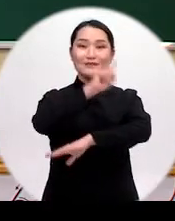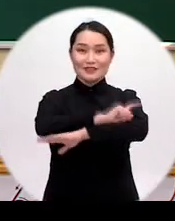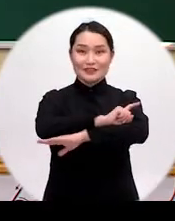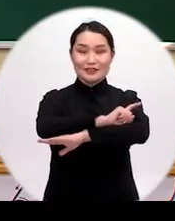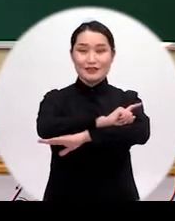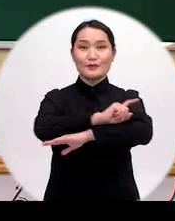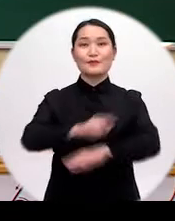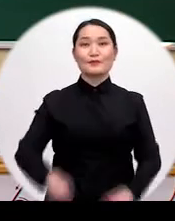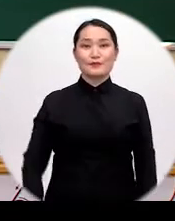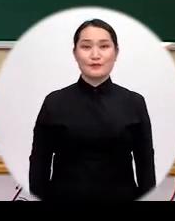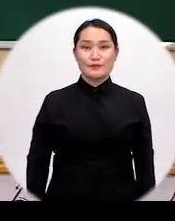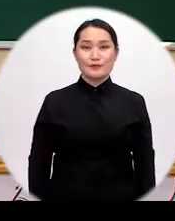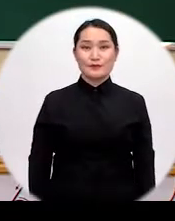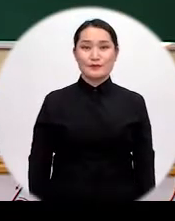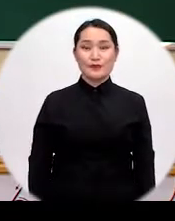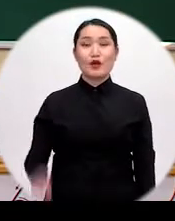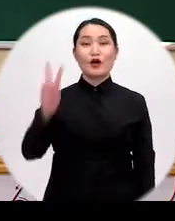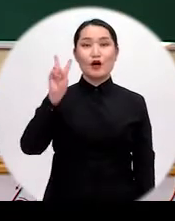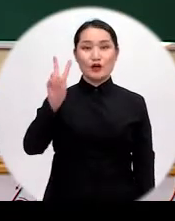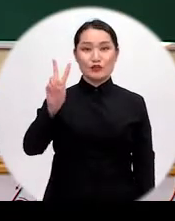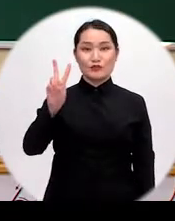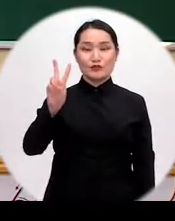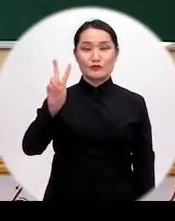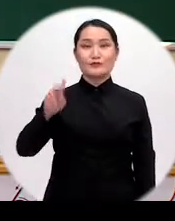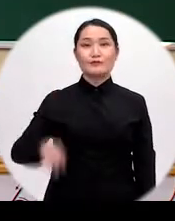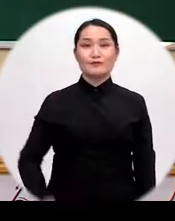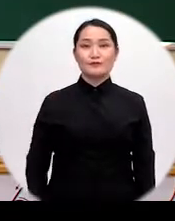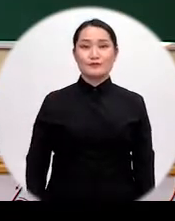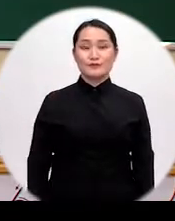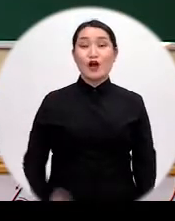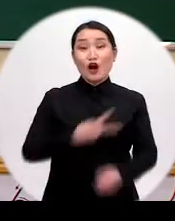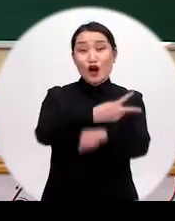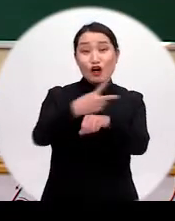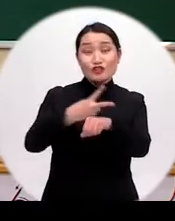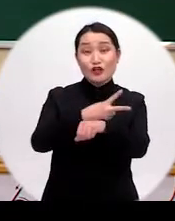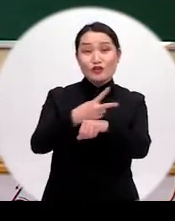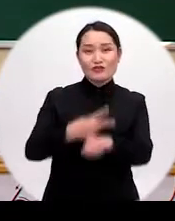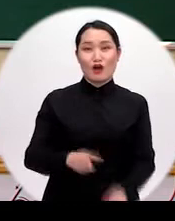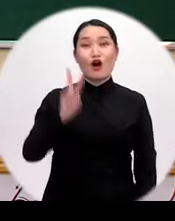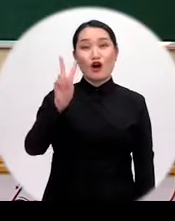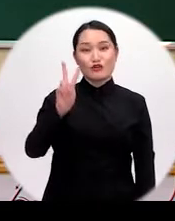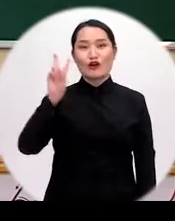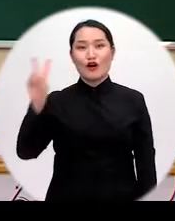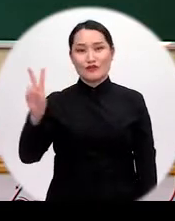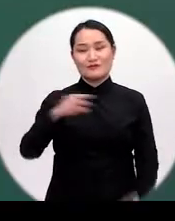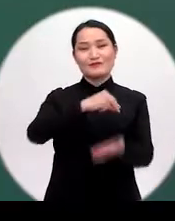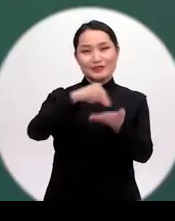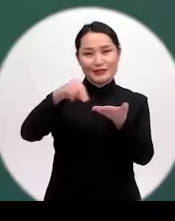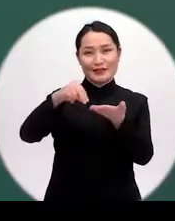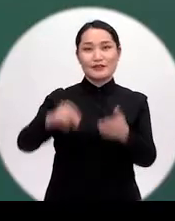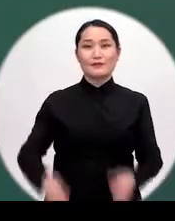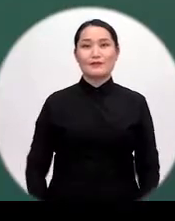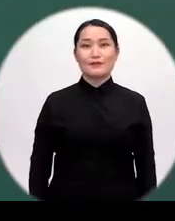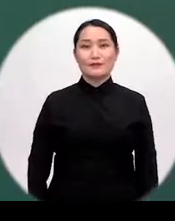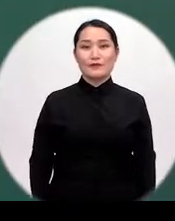оруулъя. Тэгвэл зургийн хичээл 2 цаг ордог учраас 2 удаа бичлээ. За